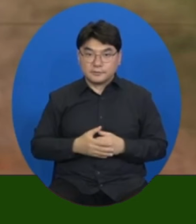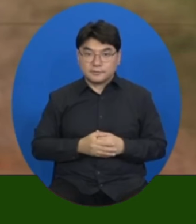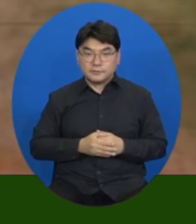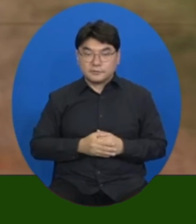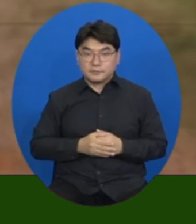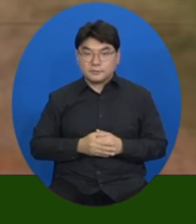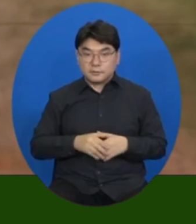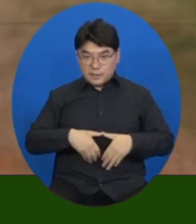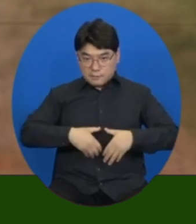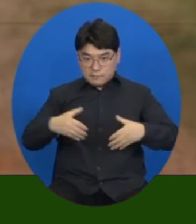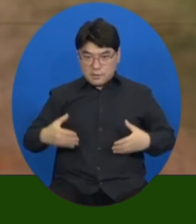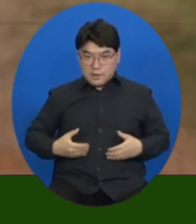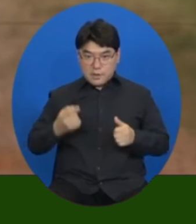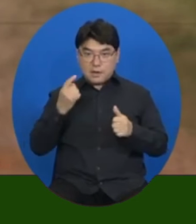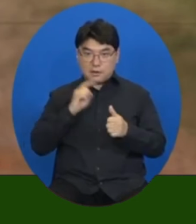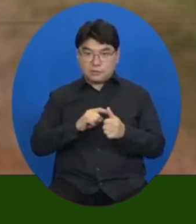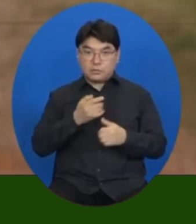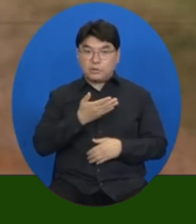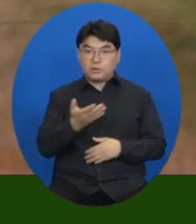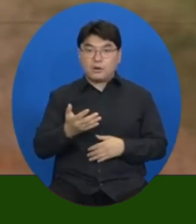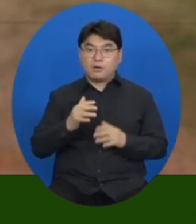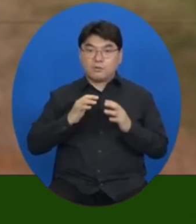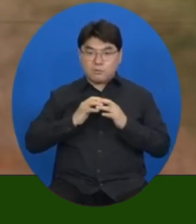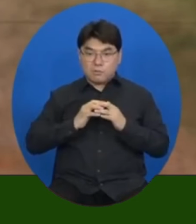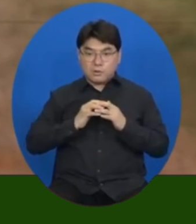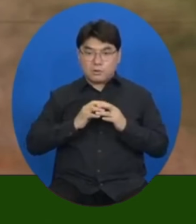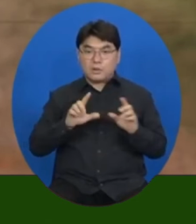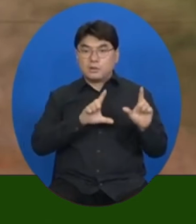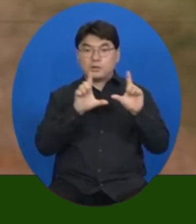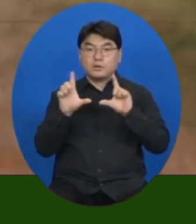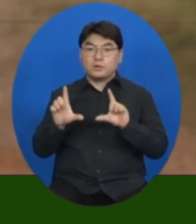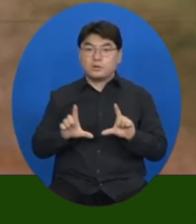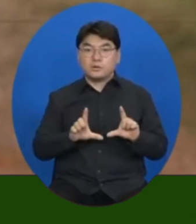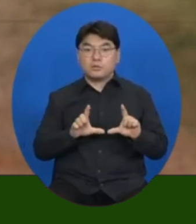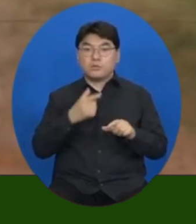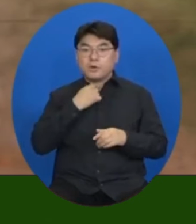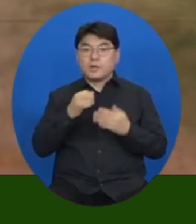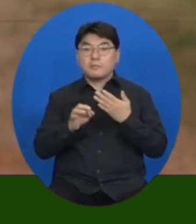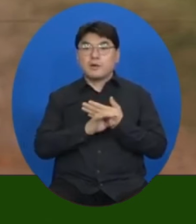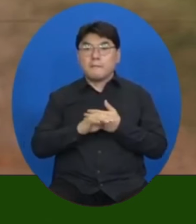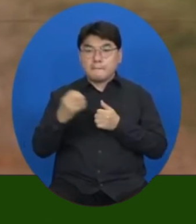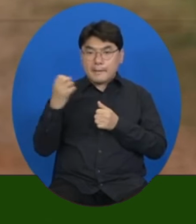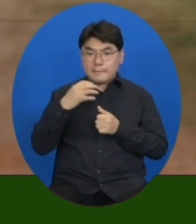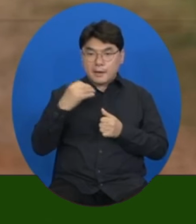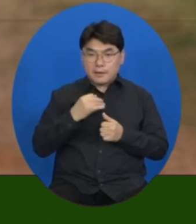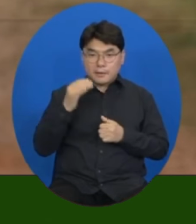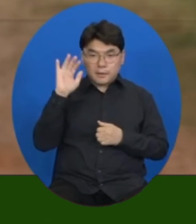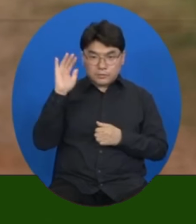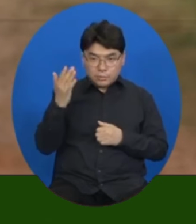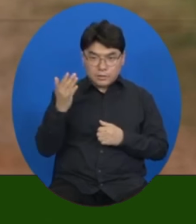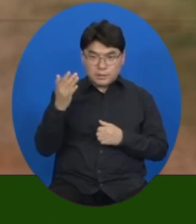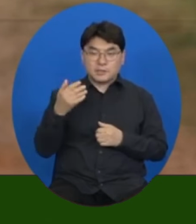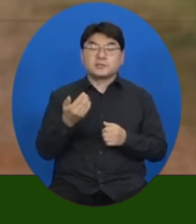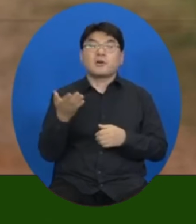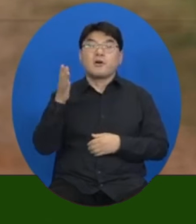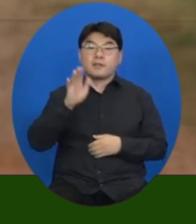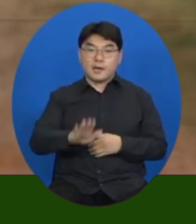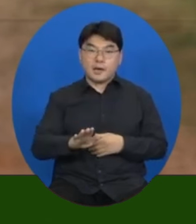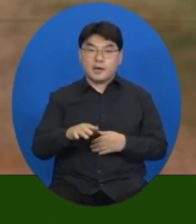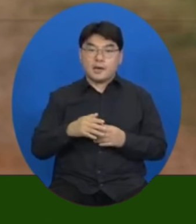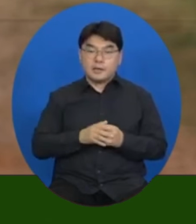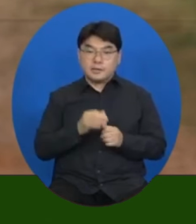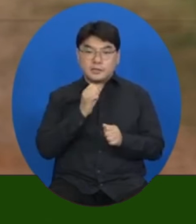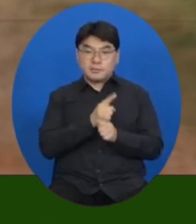너희가 정말 경건하게 살고자 하면 박해를 받을 거야 그런데 내가 이미 세상을 이겼으니까 내